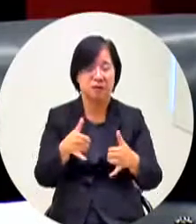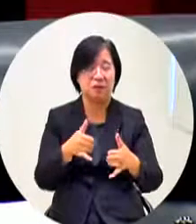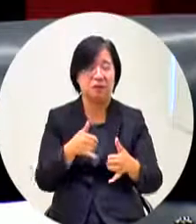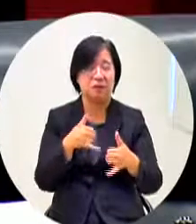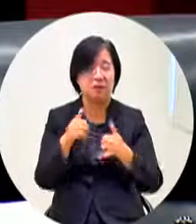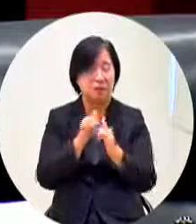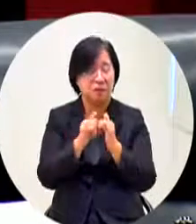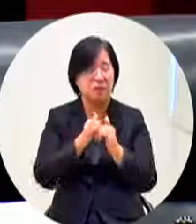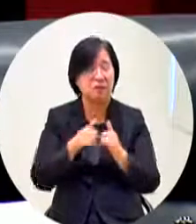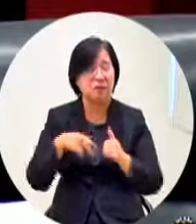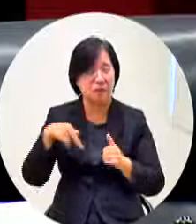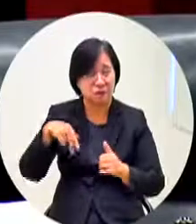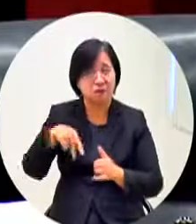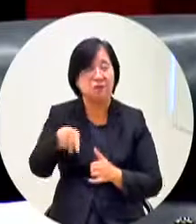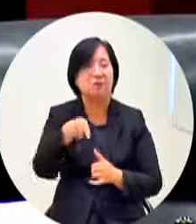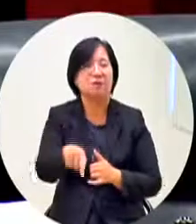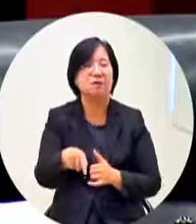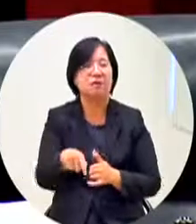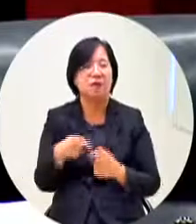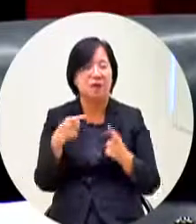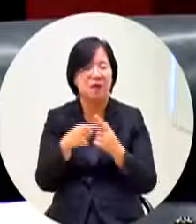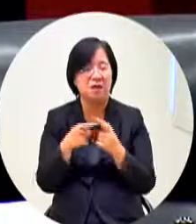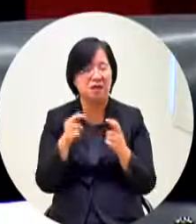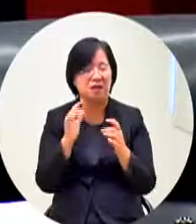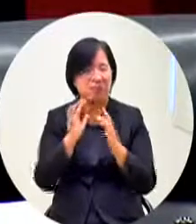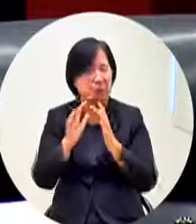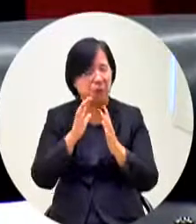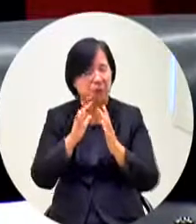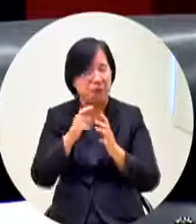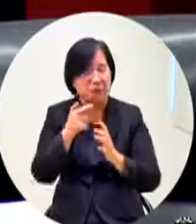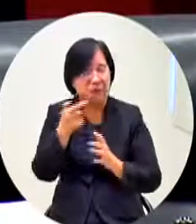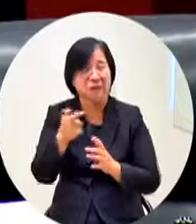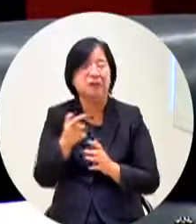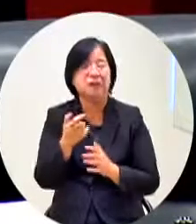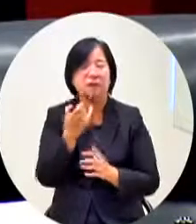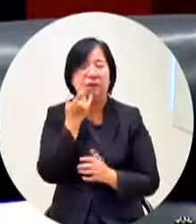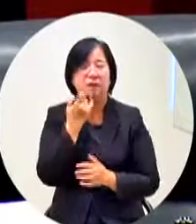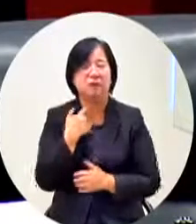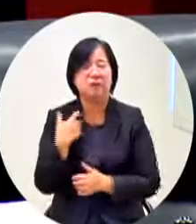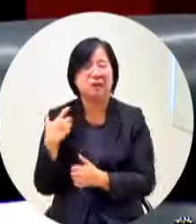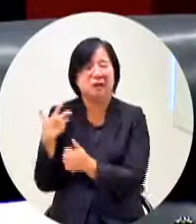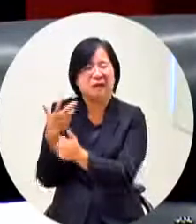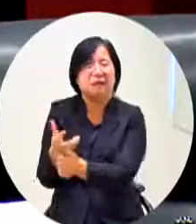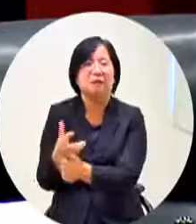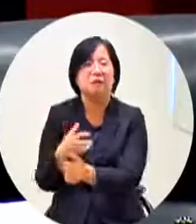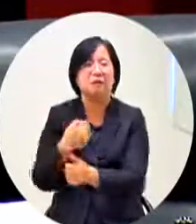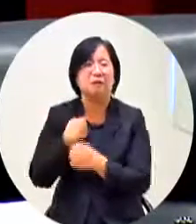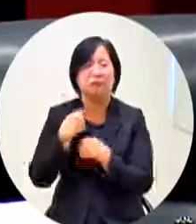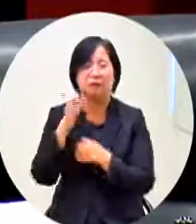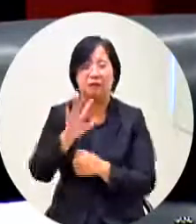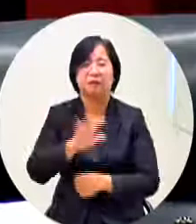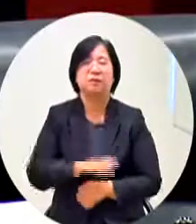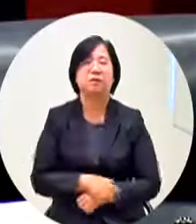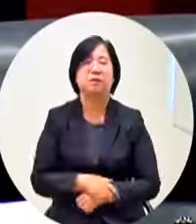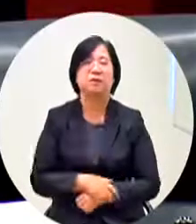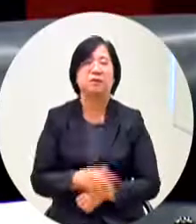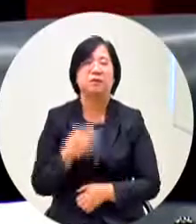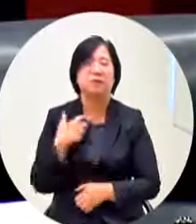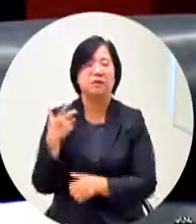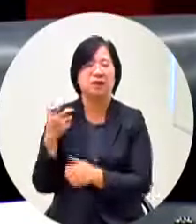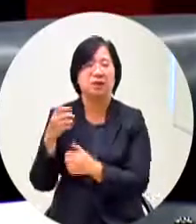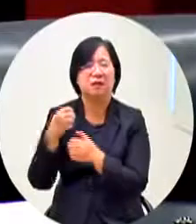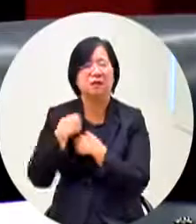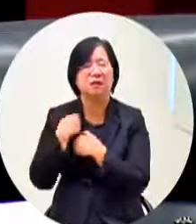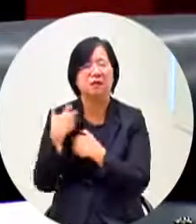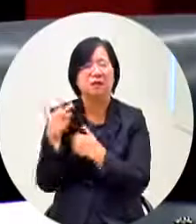地方，我拜托你们，我一定要去铺。我们卖给阿公，搁要塞给军方啦。啊，军方嘛，可上当来跟起建户啊，底下塞来